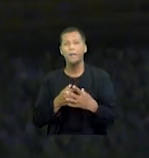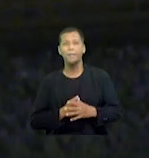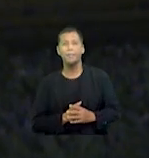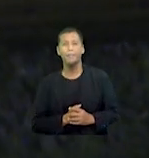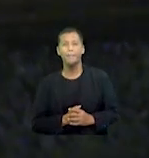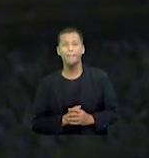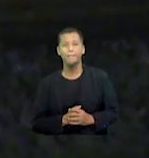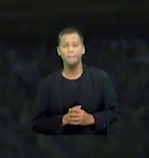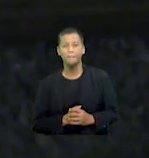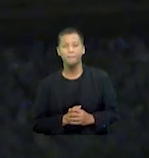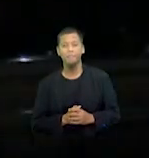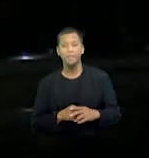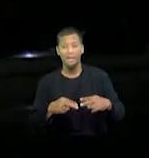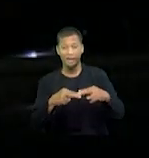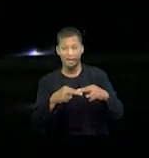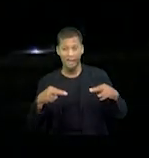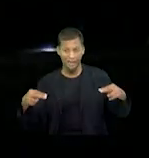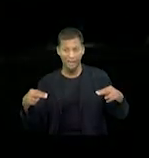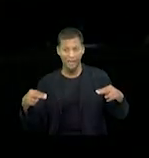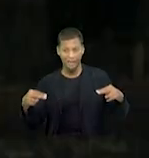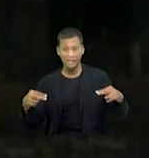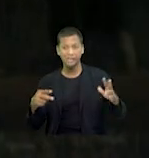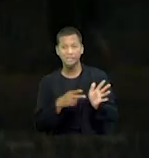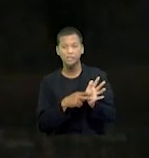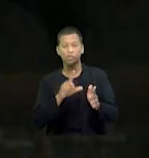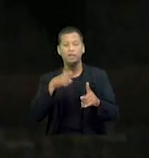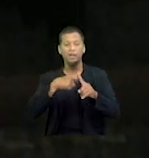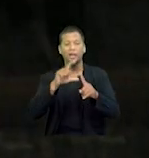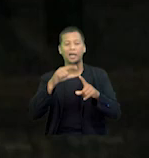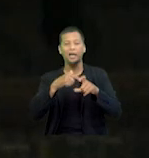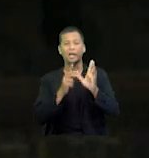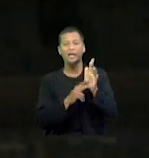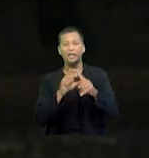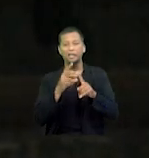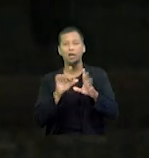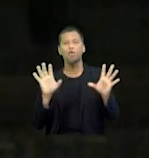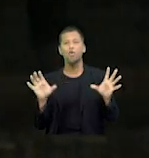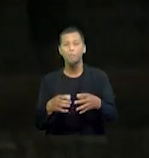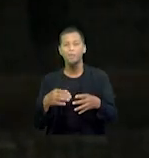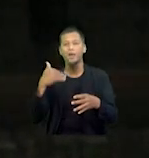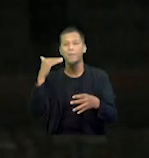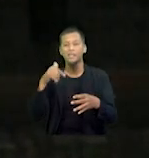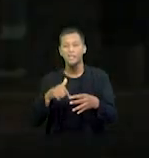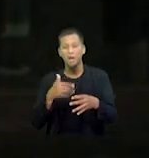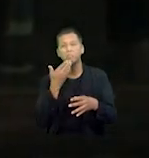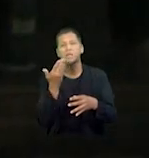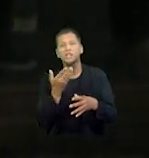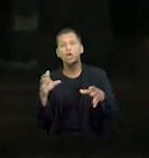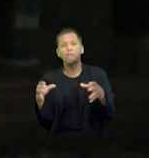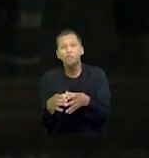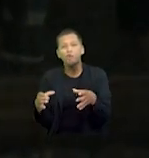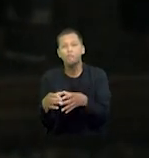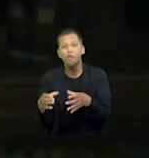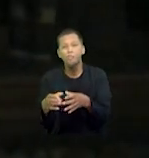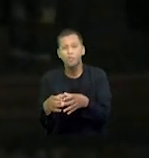Perlintasan kereta dekat stasiun Klender kerap kali menjadi titik kumpul kelompok remaja pada setiap malam di akhir pekan. Kondisi ini meresahkan